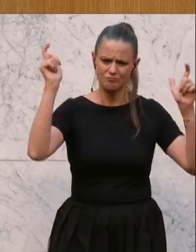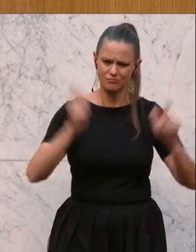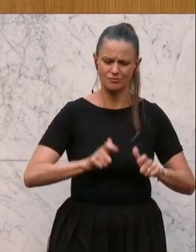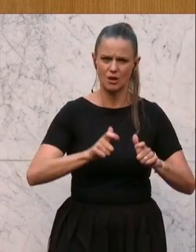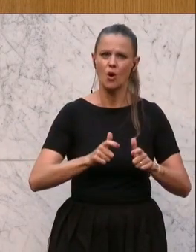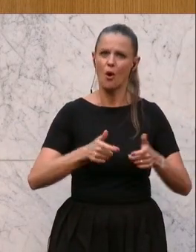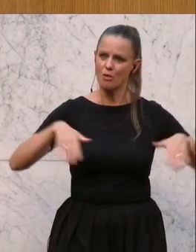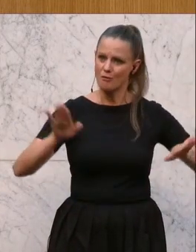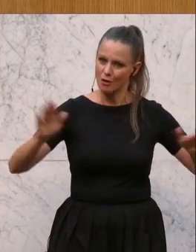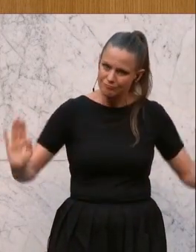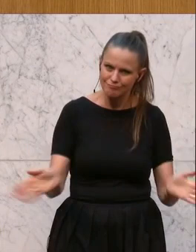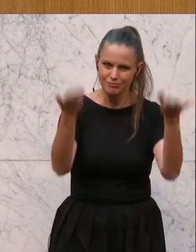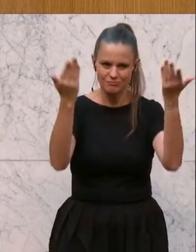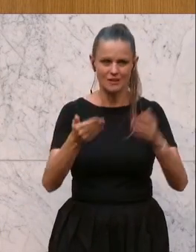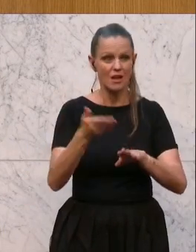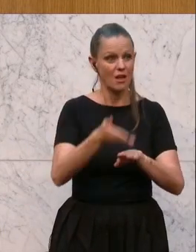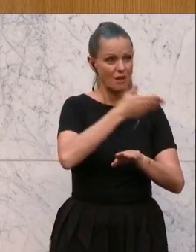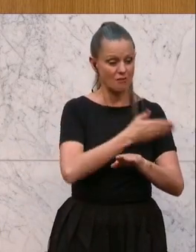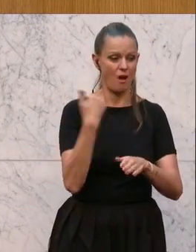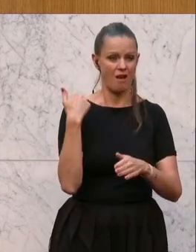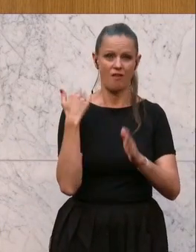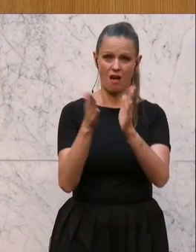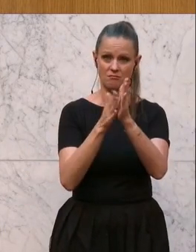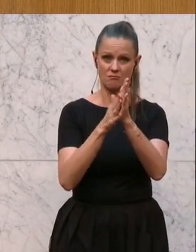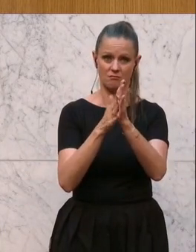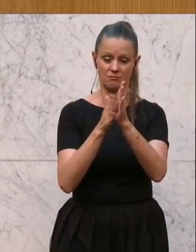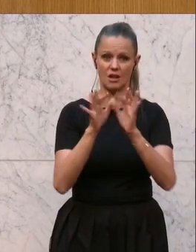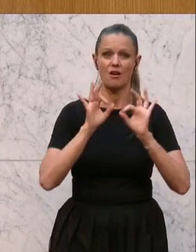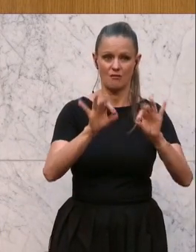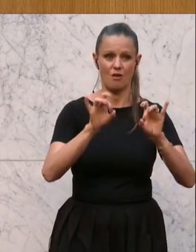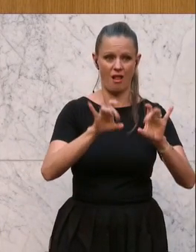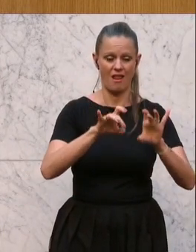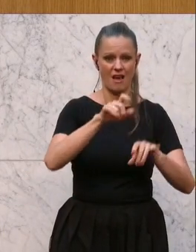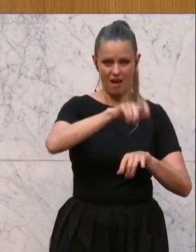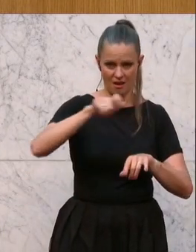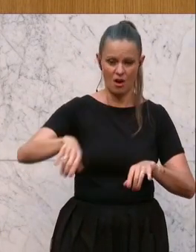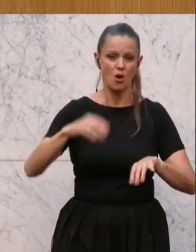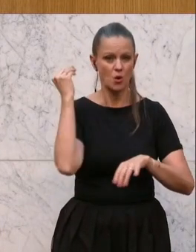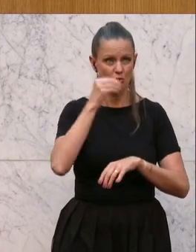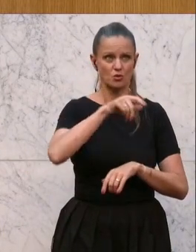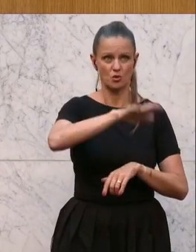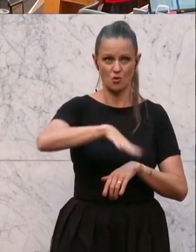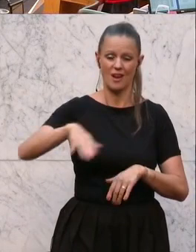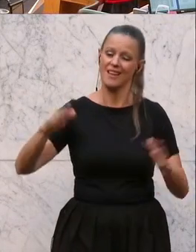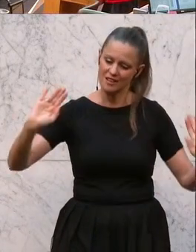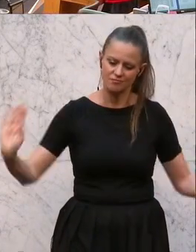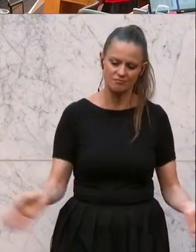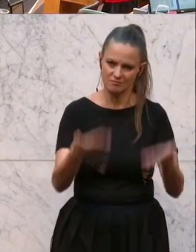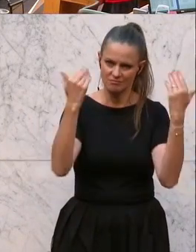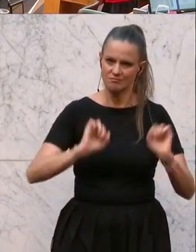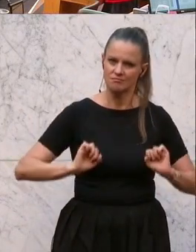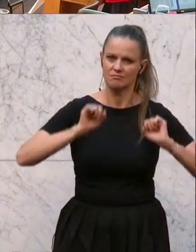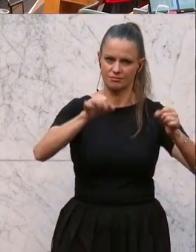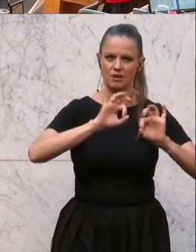Flügel rauf. Und alle, die vorher geklatscht haben, für die Lehrerinnen und Lehrer, die Schülerinnen und Schüler, steht's auf und tut's was